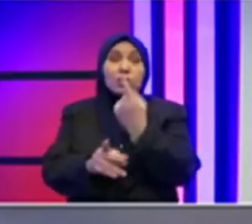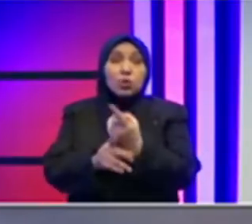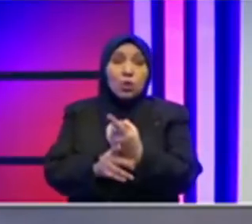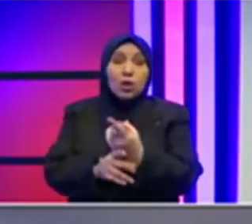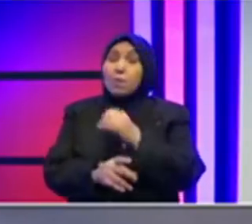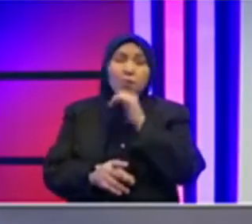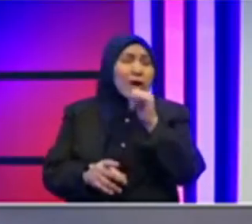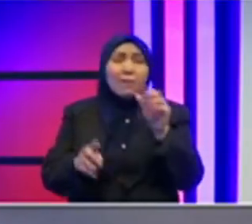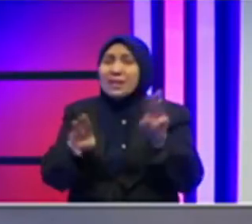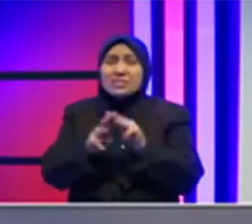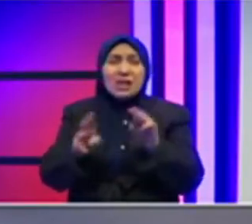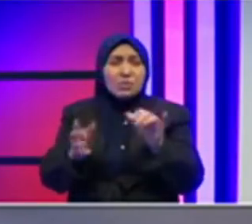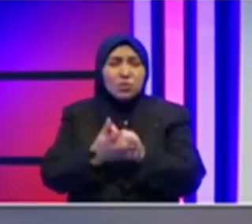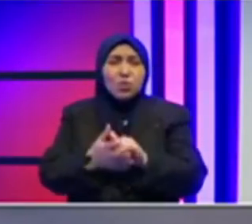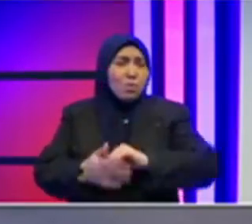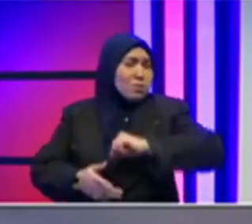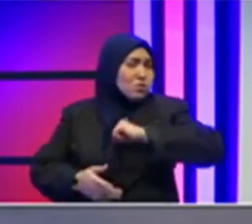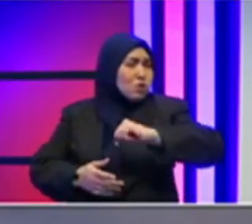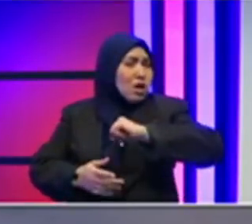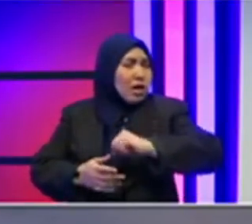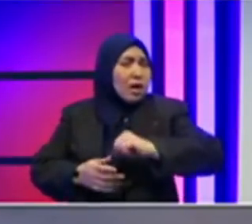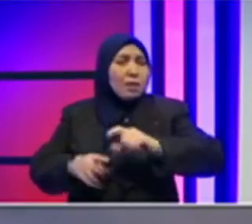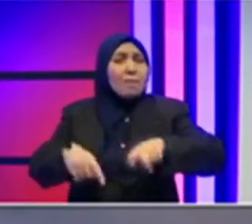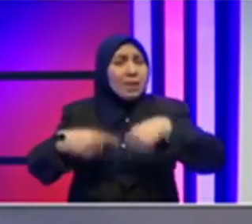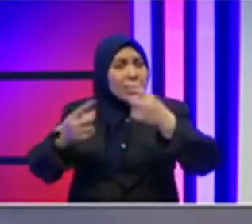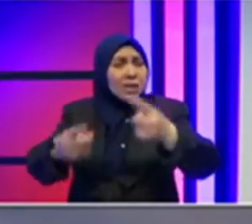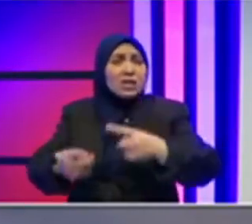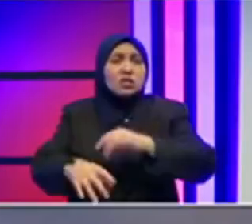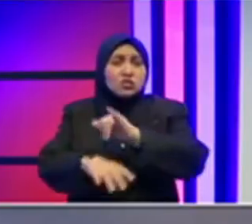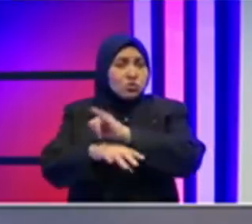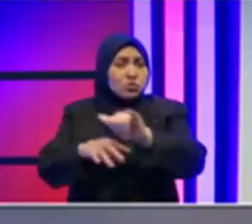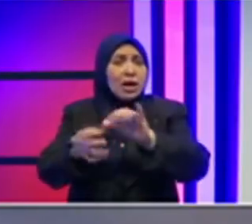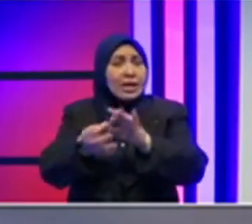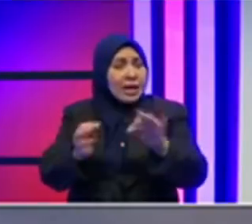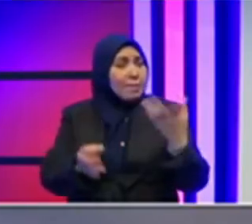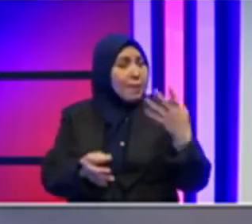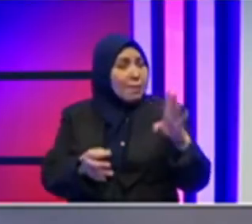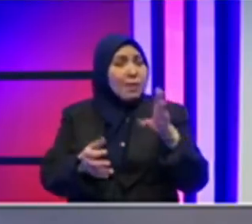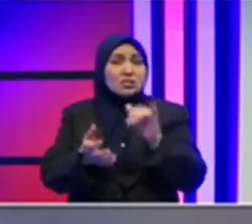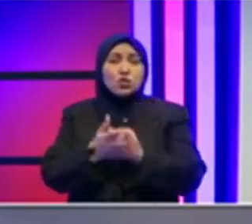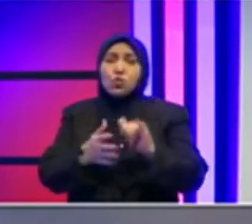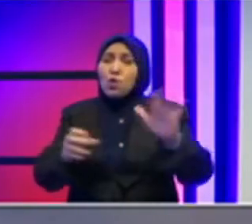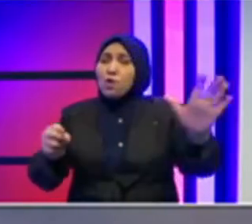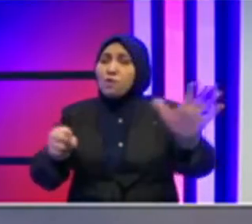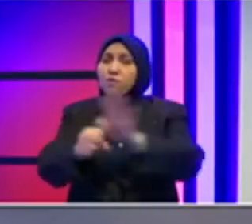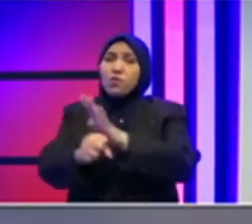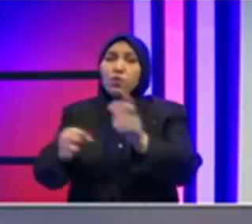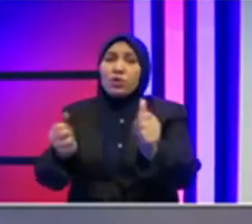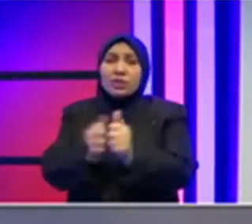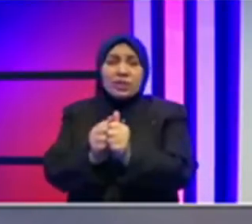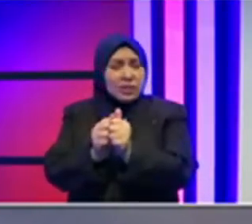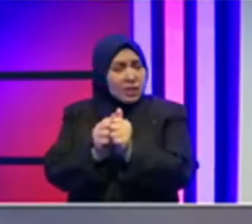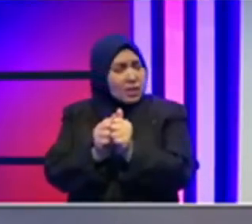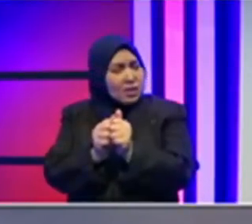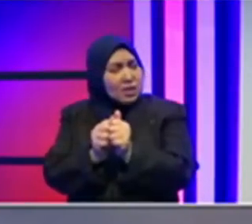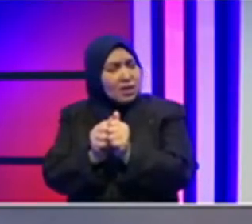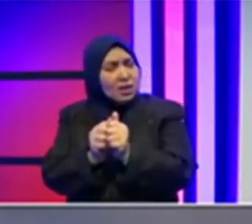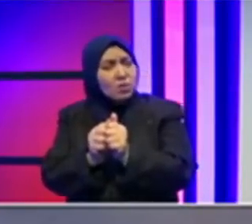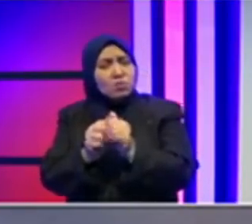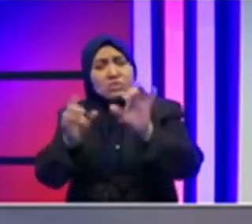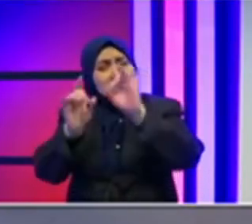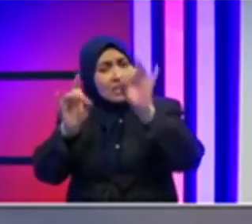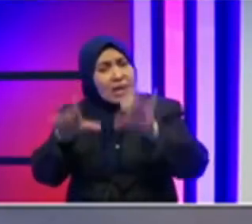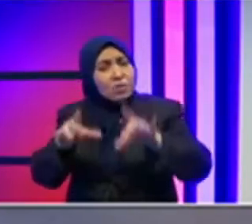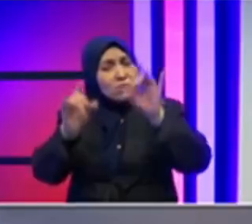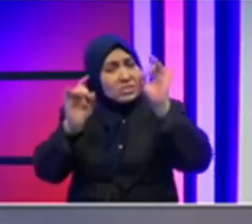Bukan begitu. Yeah. Perjuangan menuju ke syurga yang Allah cakap pada ayat 14 itu, dia penuh dengan mihnah tribulasi. Yeah, ujian-ujian,